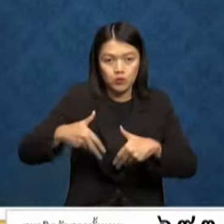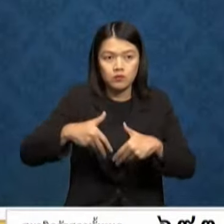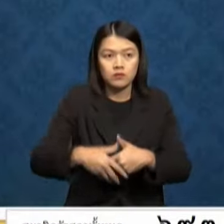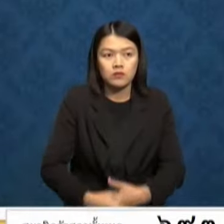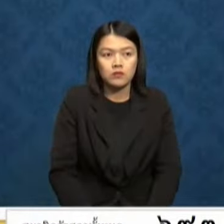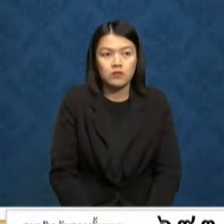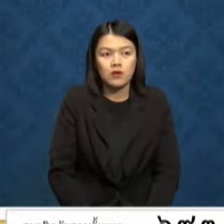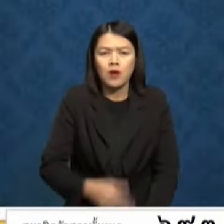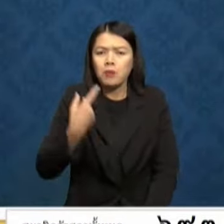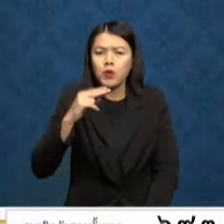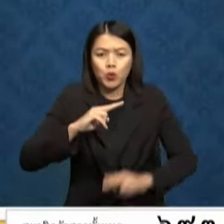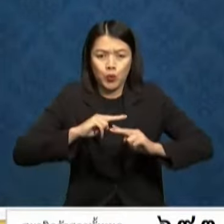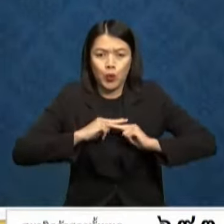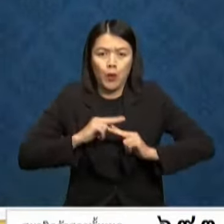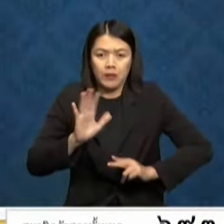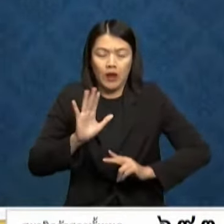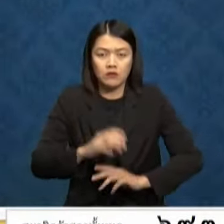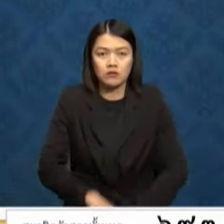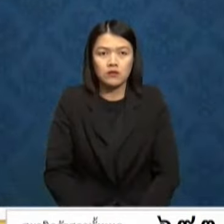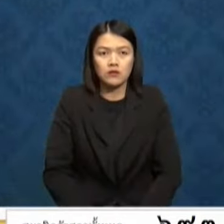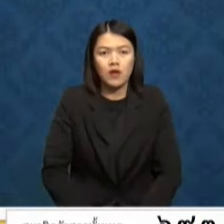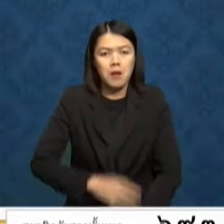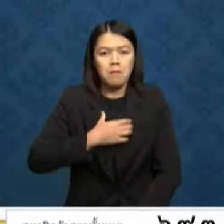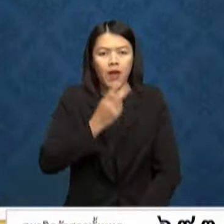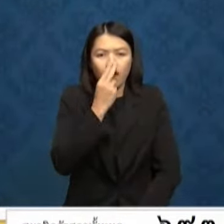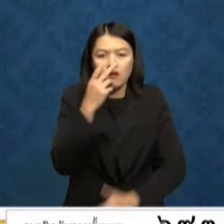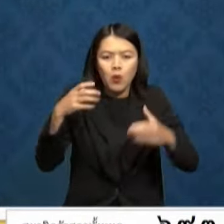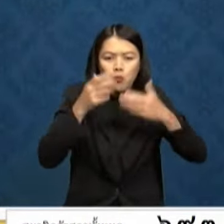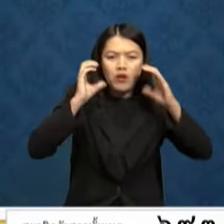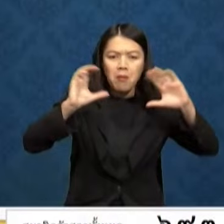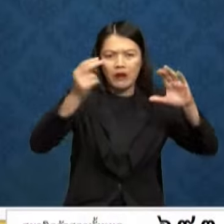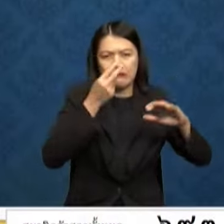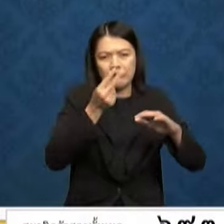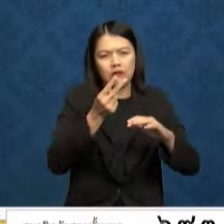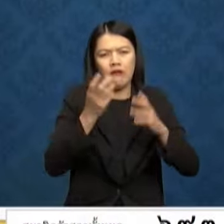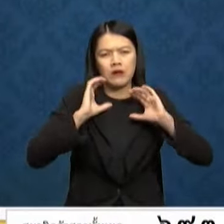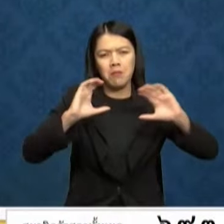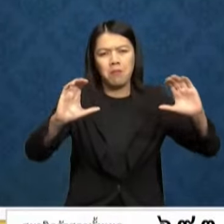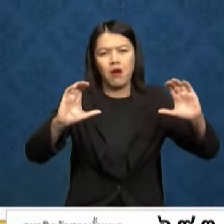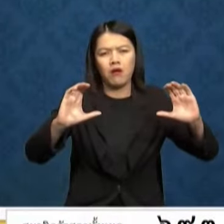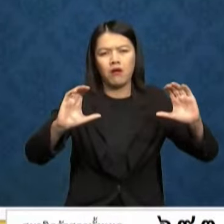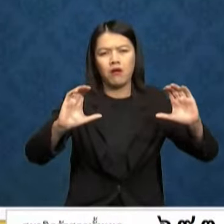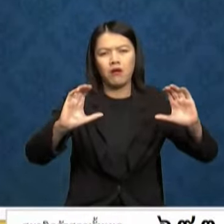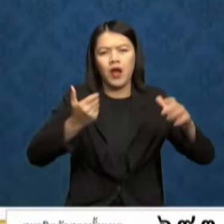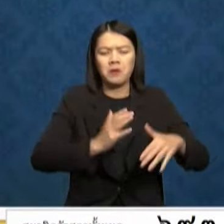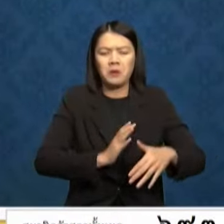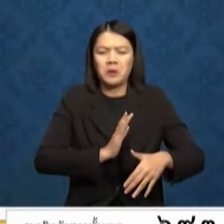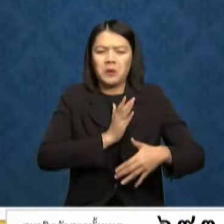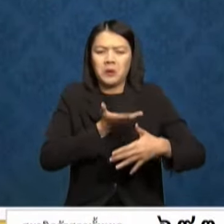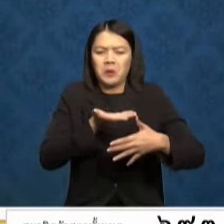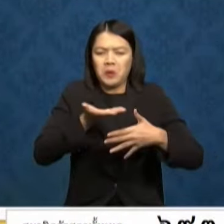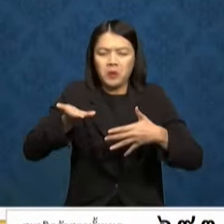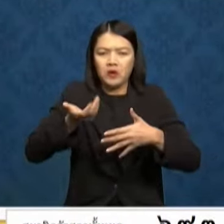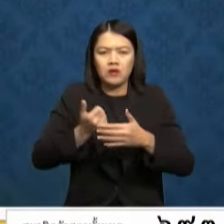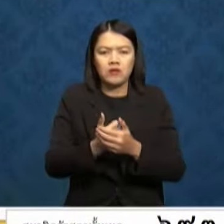มิได้เป็นประโยชน์ส่วนตัวผมไม่อยากเห็นรัฐบาลชุดนี้เป็นรัฐบาลที่มาจากชนชั้นสูงเพื่อ